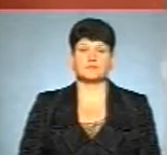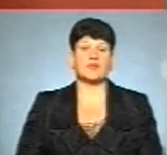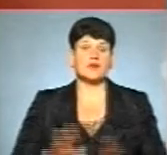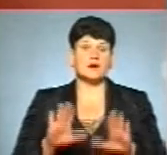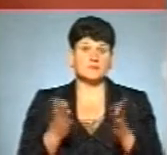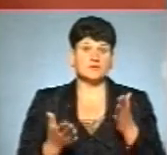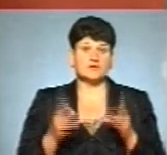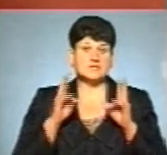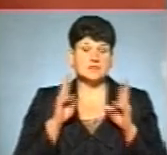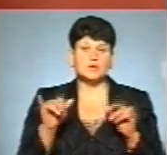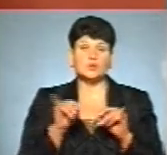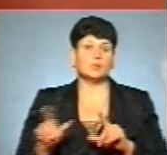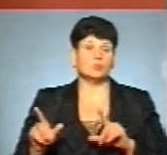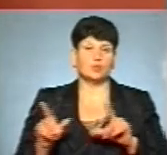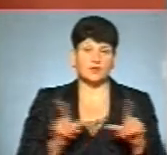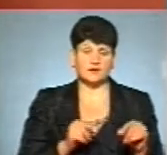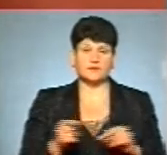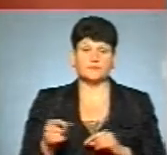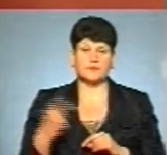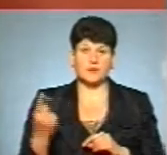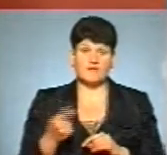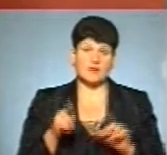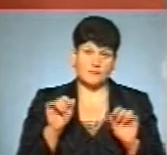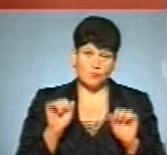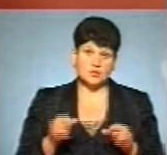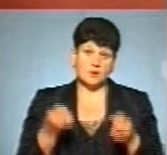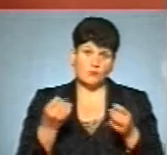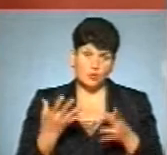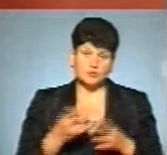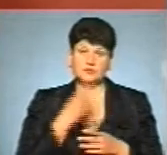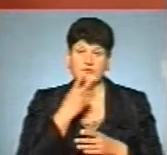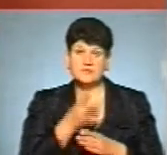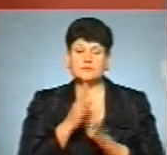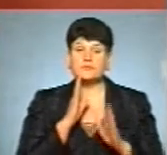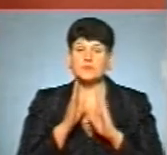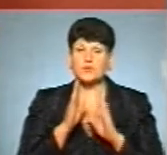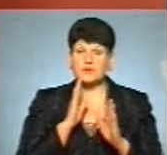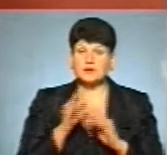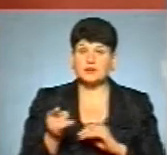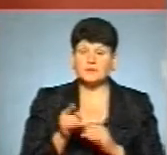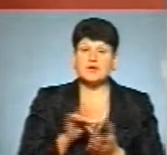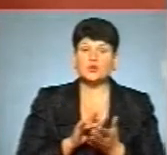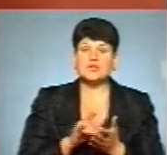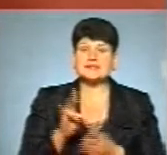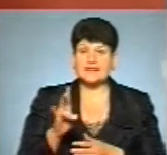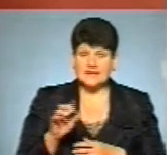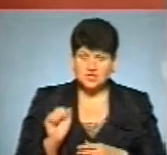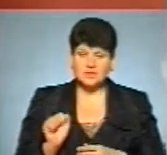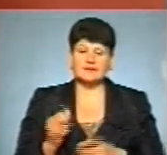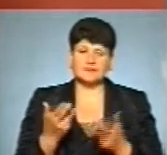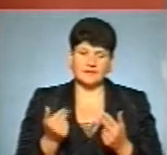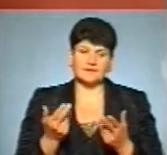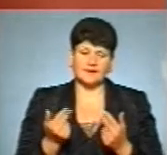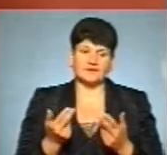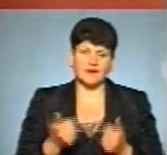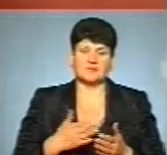раптом, якщо ви не знаєте, куди поїхати на Тернопільщині, ви можете просто зайти на Фейсбук-сторінку Тернопільщина туристична, так, правильно? Так, там... у нас є сторінка